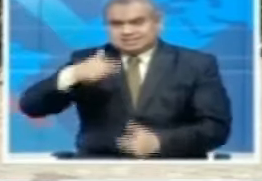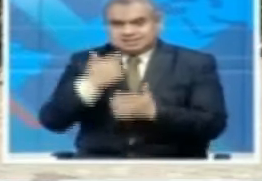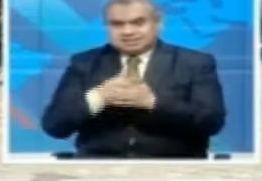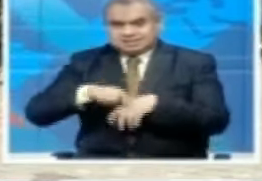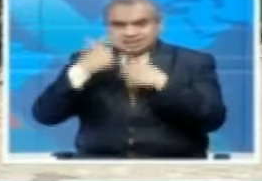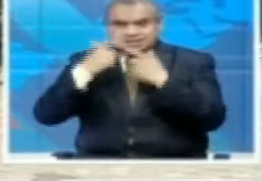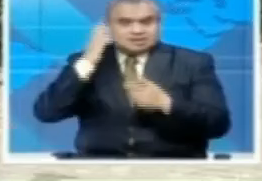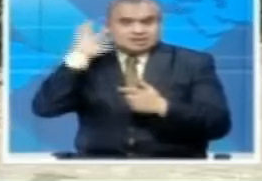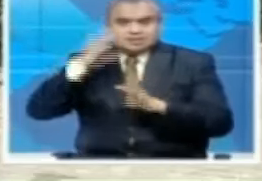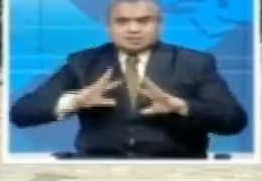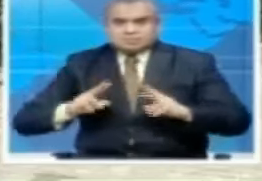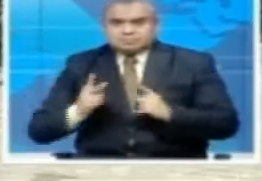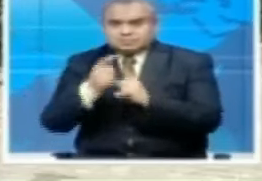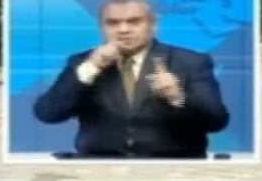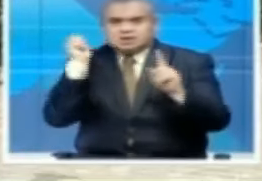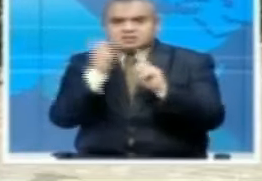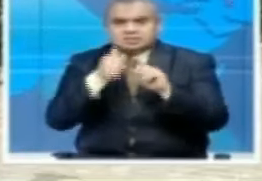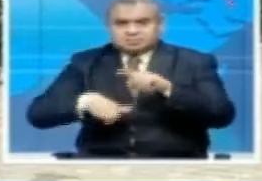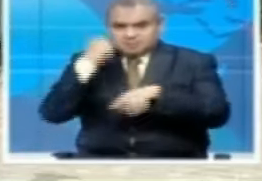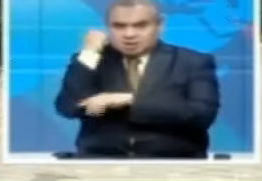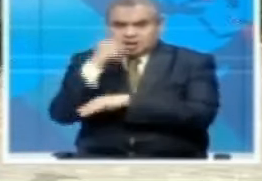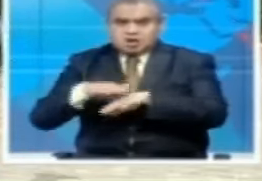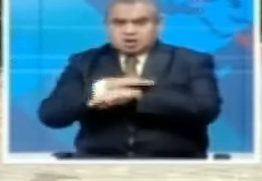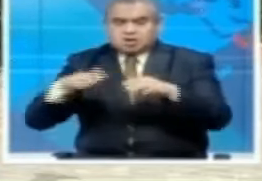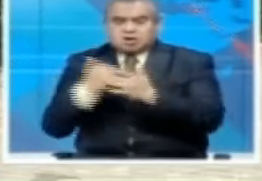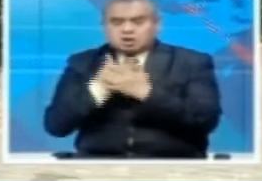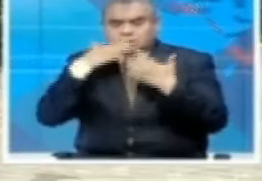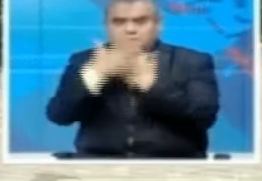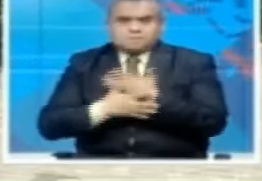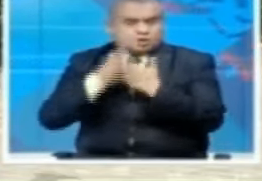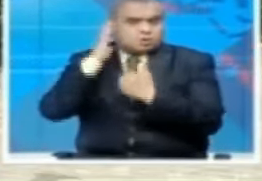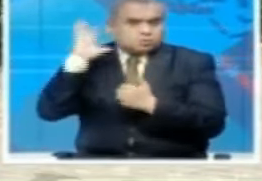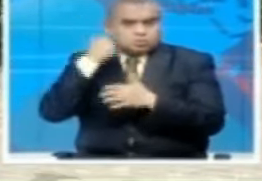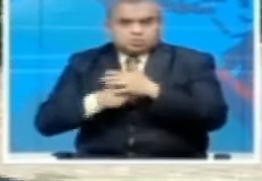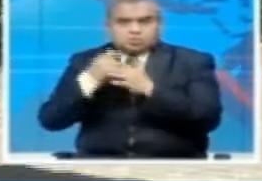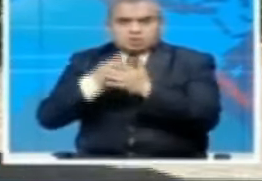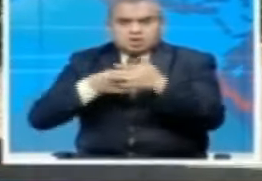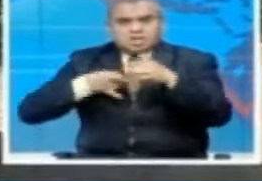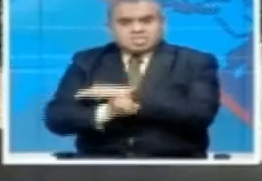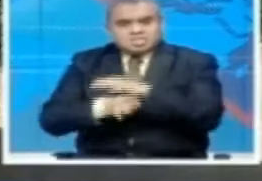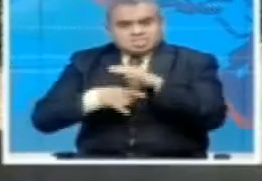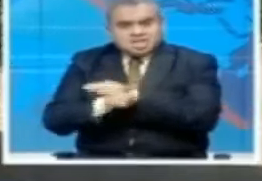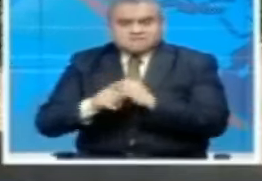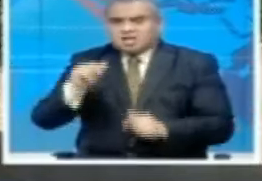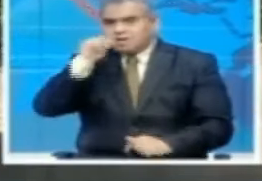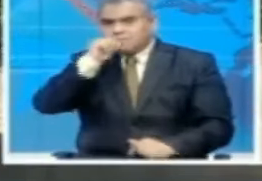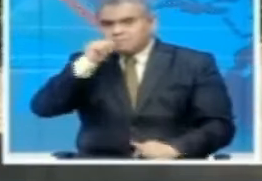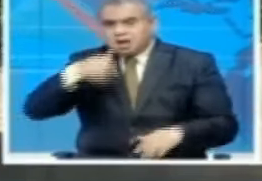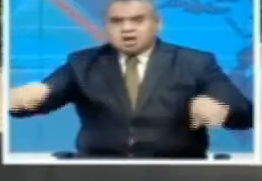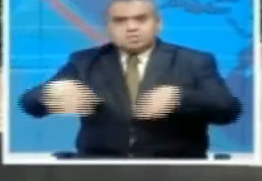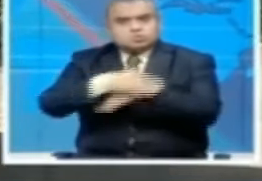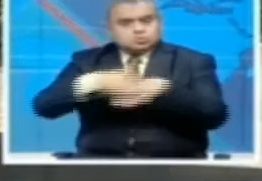الشعار التنميه حقيقيه على ارض الواقع، من مشروعات قوميه عملاقه، من الانفاق، من محطات الصرف الصحي، الطرق